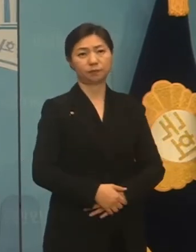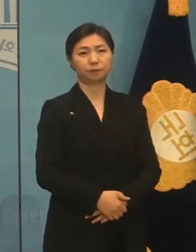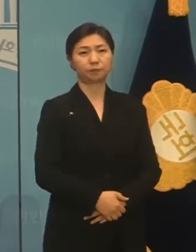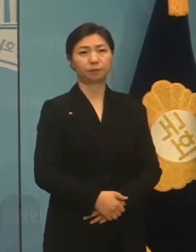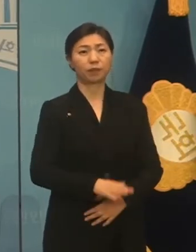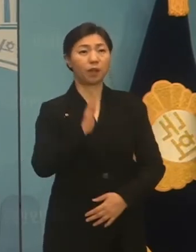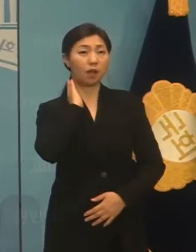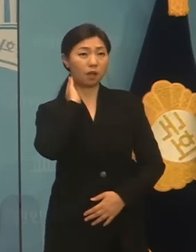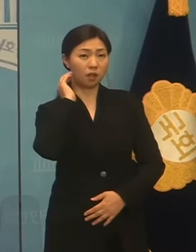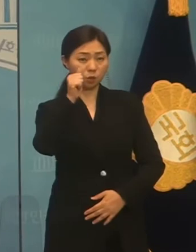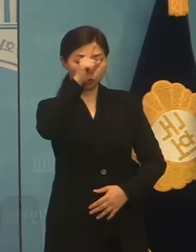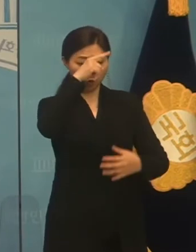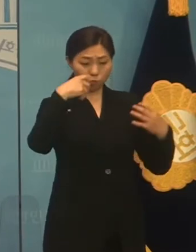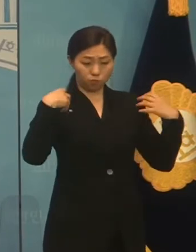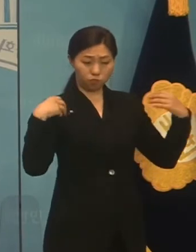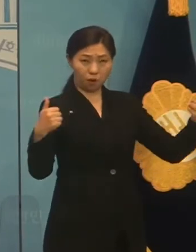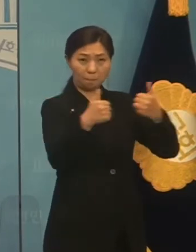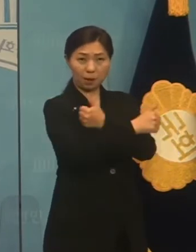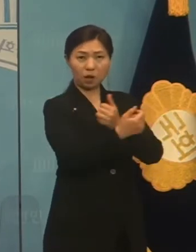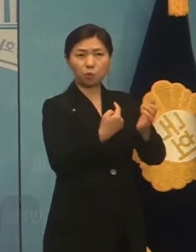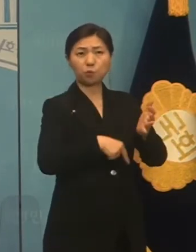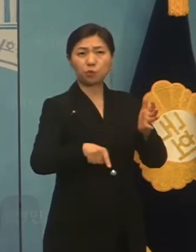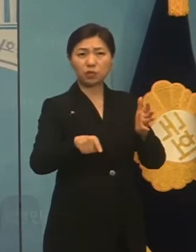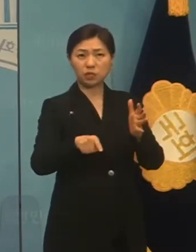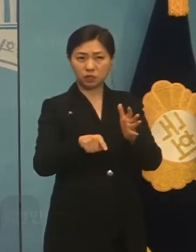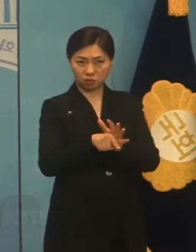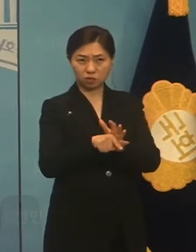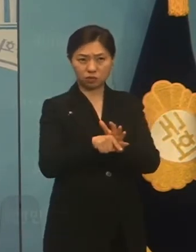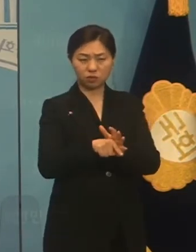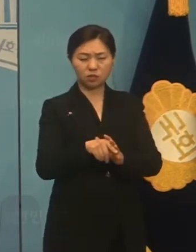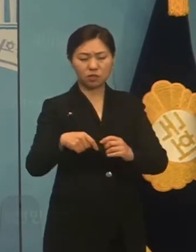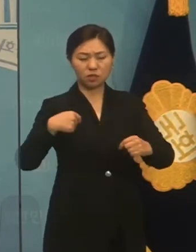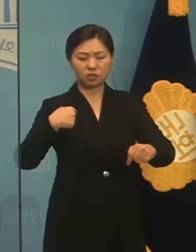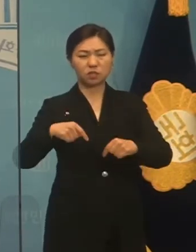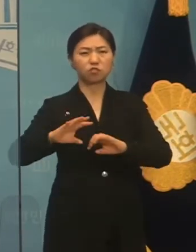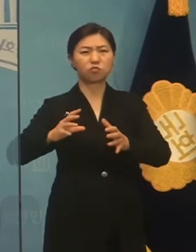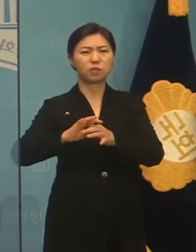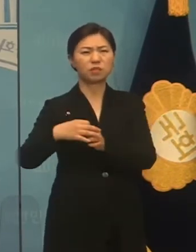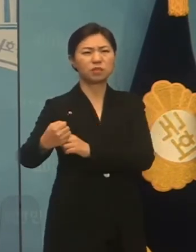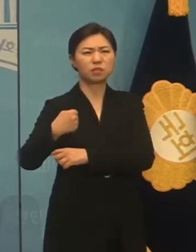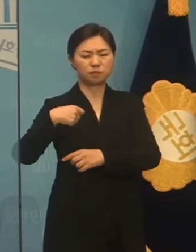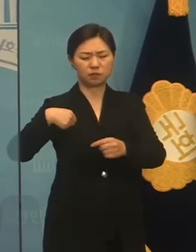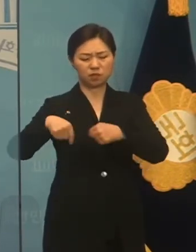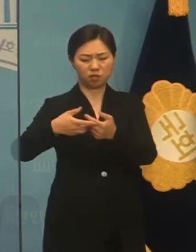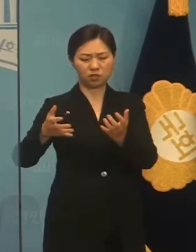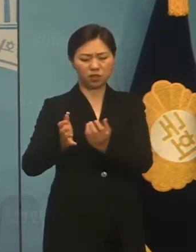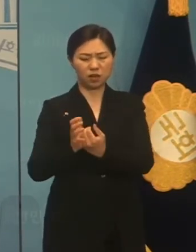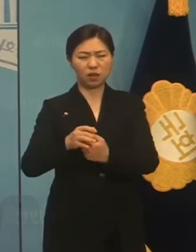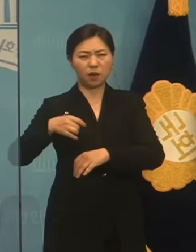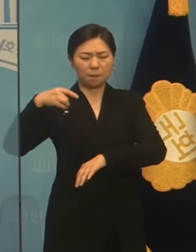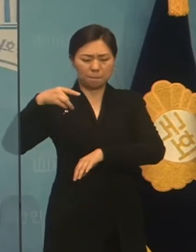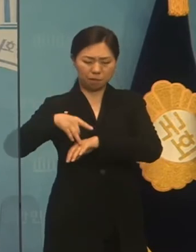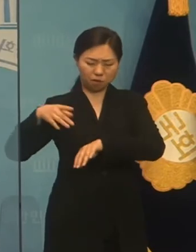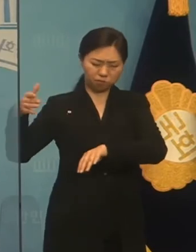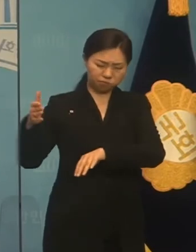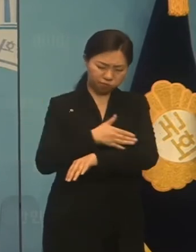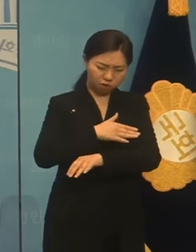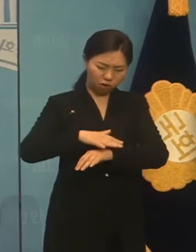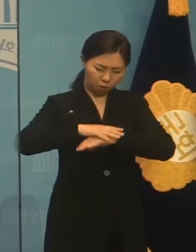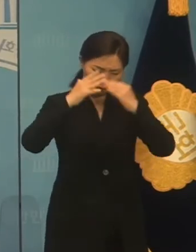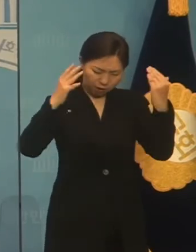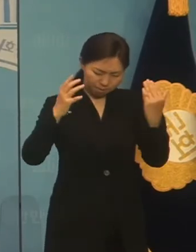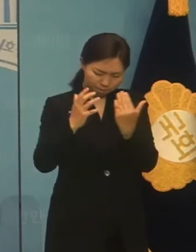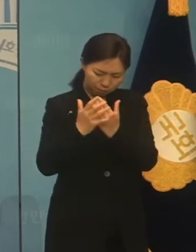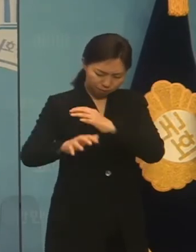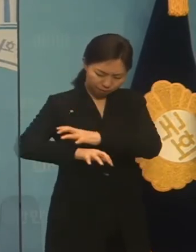이뤄내기 위해서는 당의 황골탈퇴와 대혁신이 필요합니다.